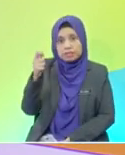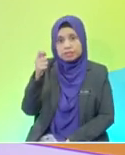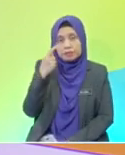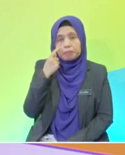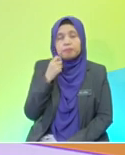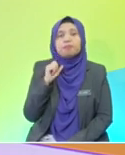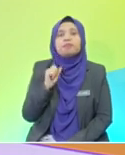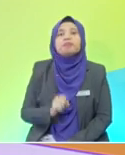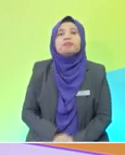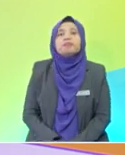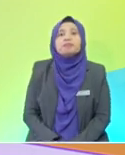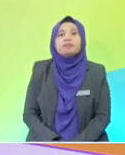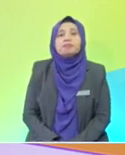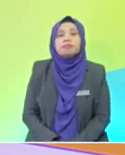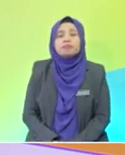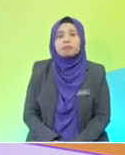kita teruskan